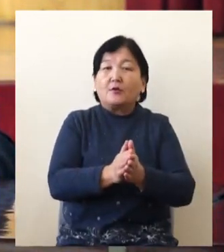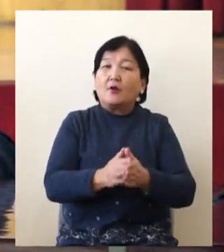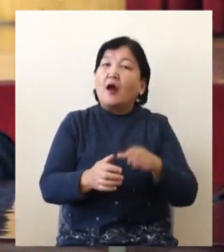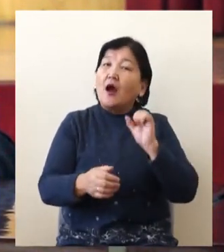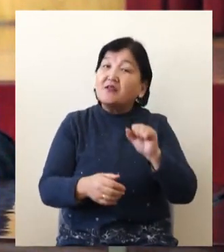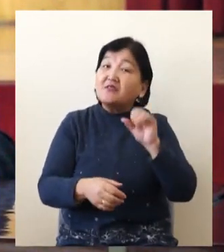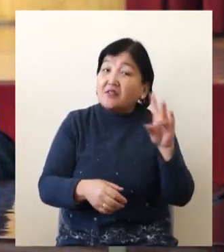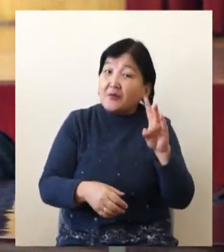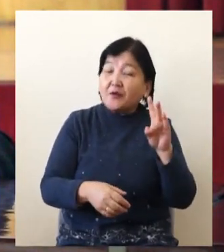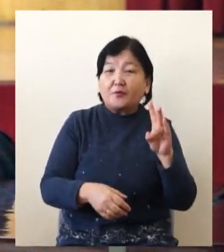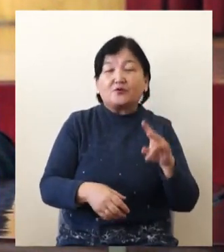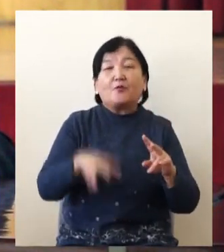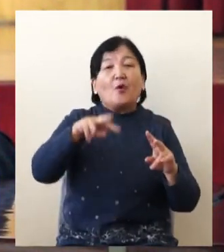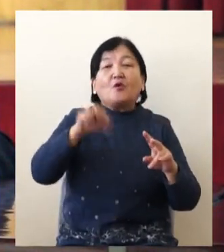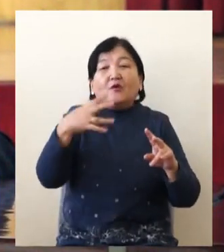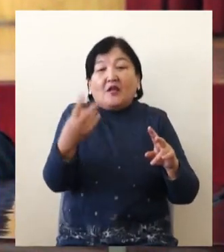гэдэг клубын өмч болсон.